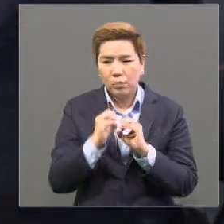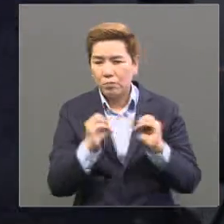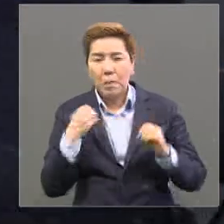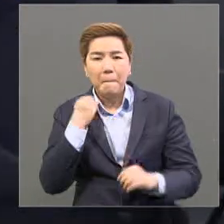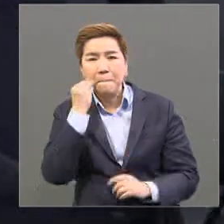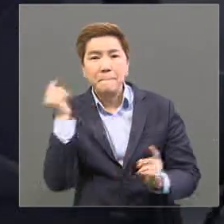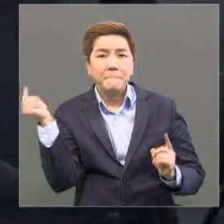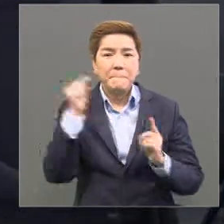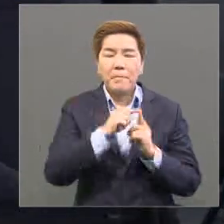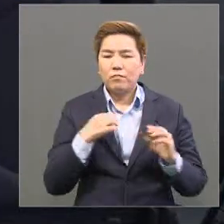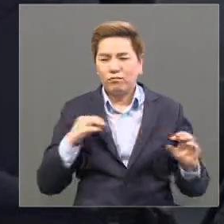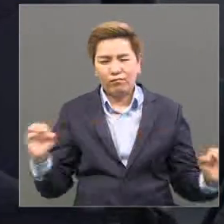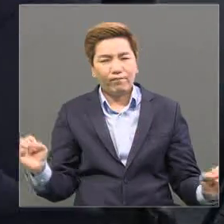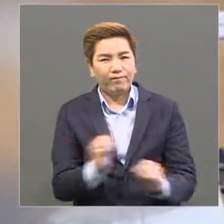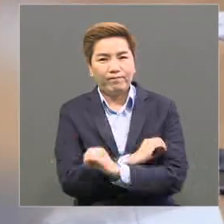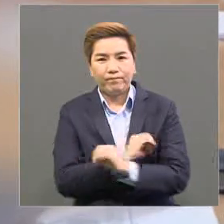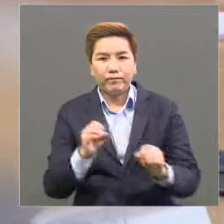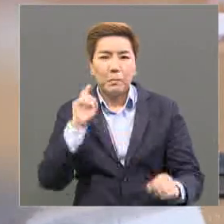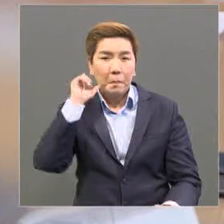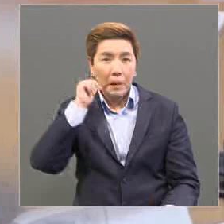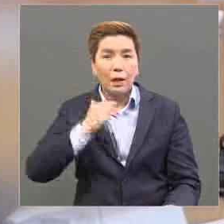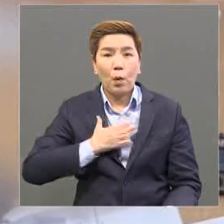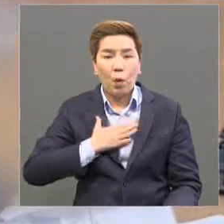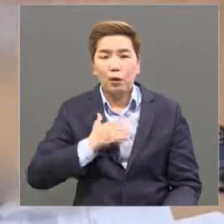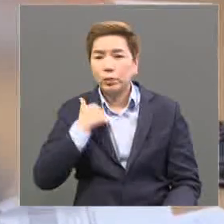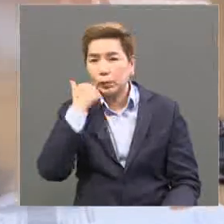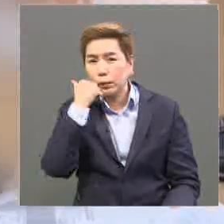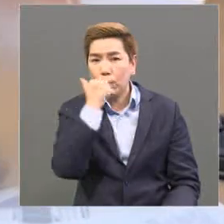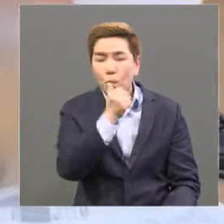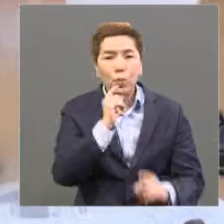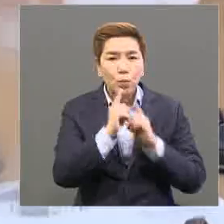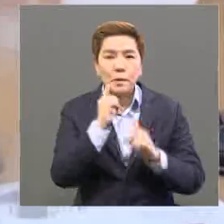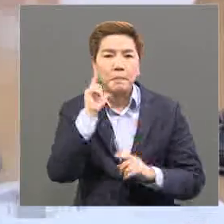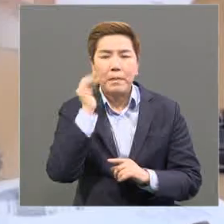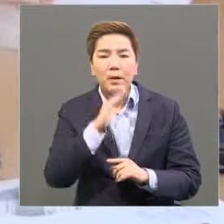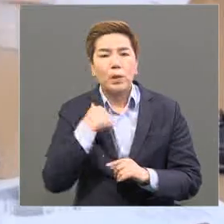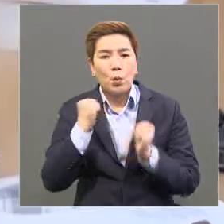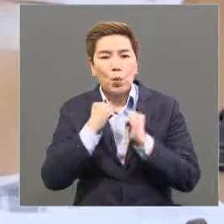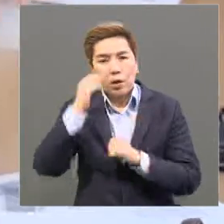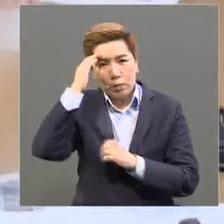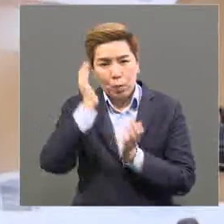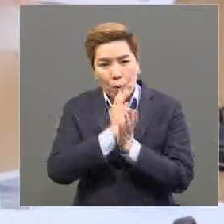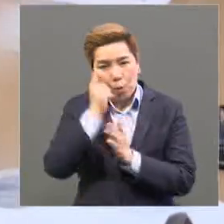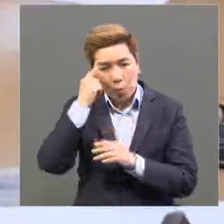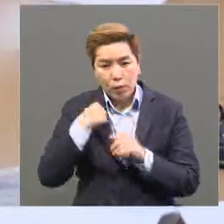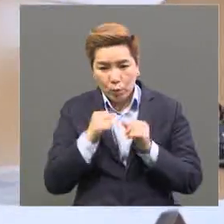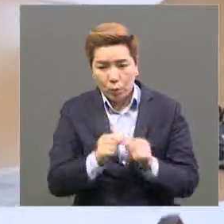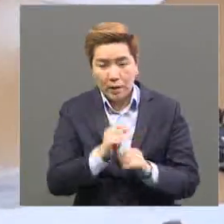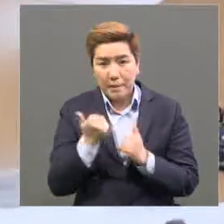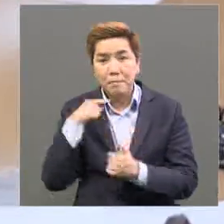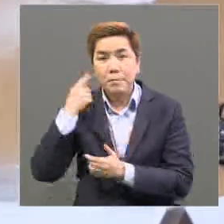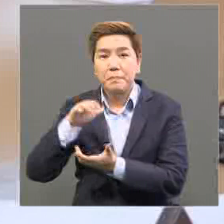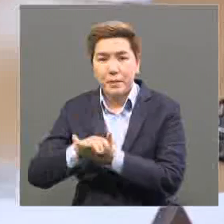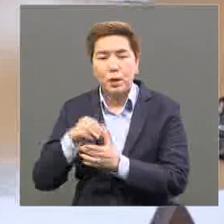ต่อกลับไปที่บ้านเกิดเลยนะครับแม้แต่แม่ของตัวเองก็ไม่เคยโทรกลับไปหาเพราะว่ากลัวว่าตำรวจจะรู้ส่วนภรรยาคน